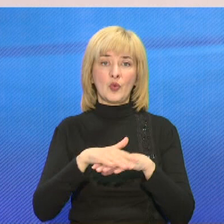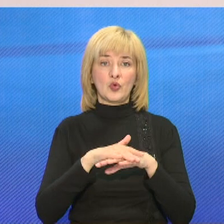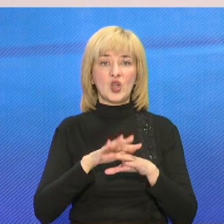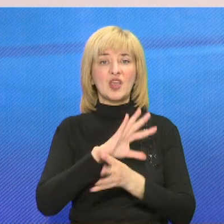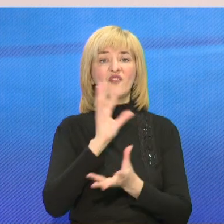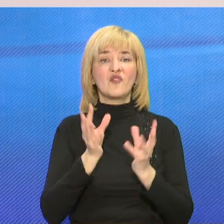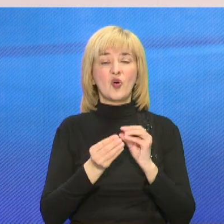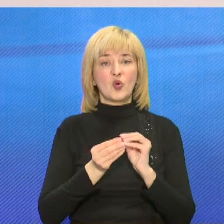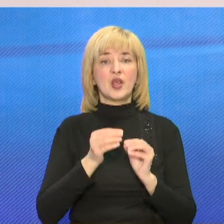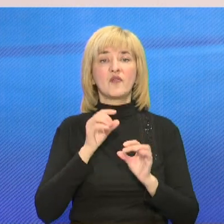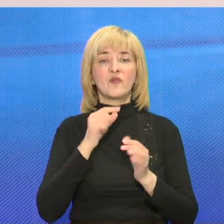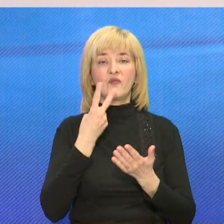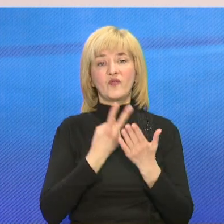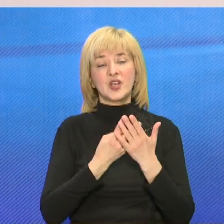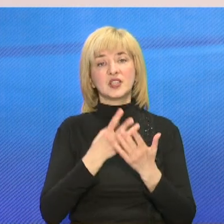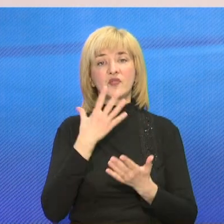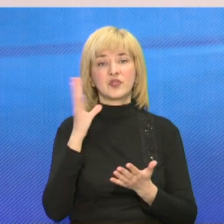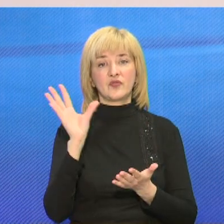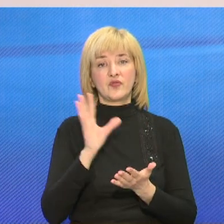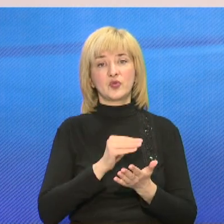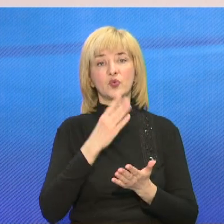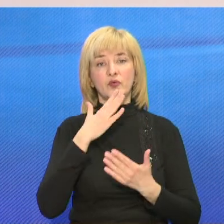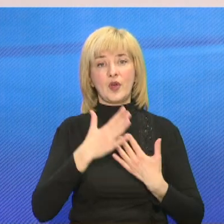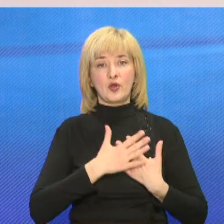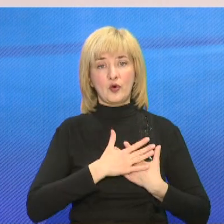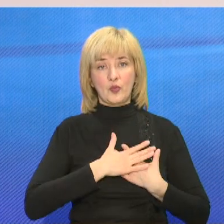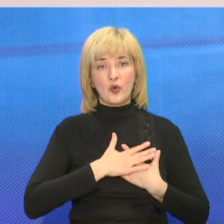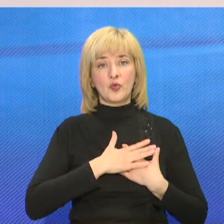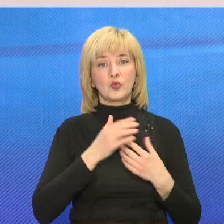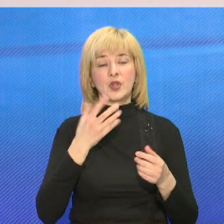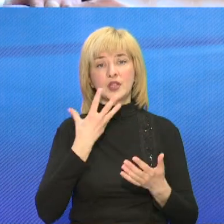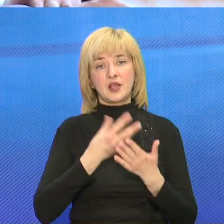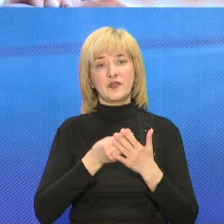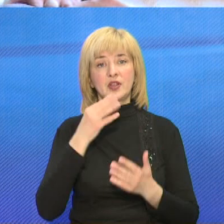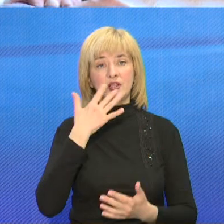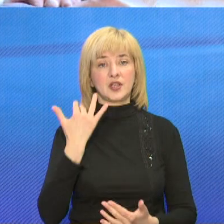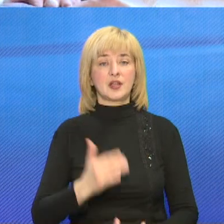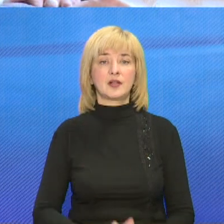уголе выказал у этих творах всю свою любовь до нашей национальности.